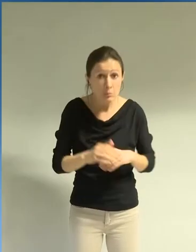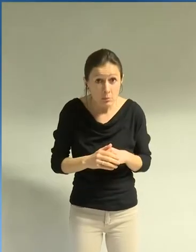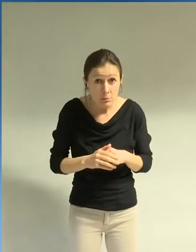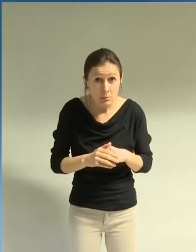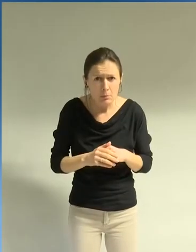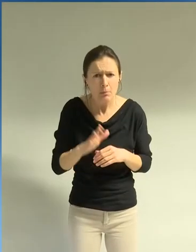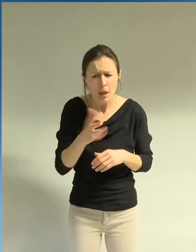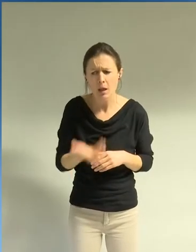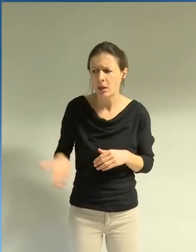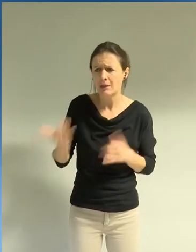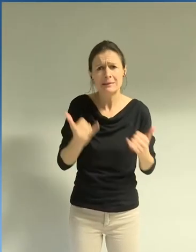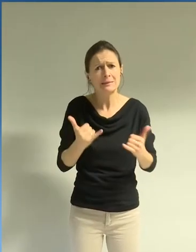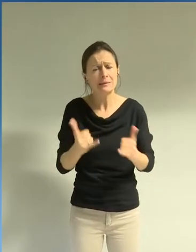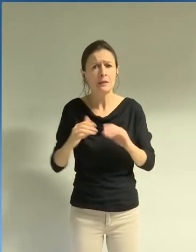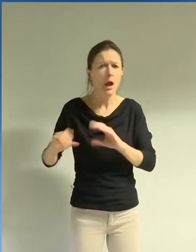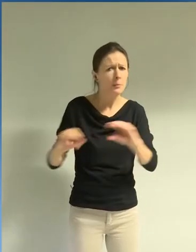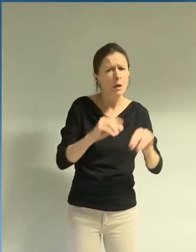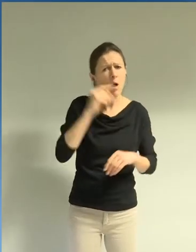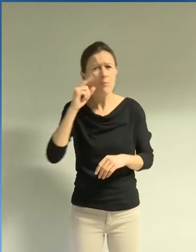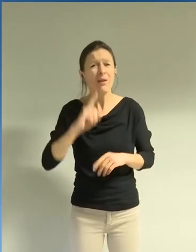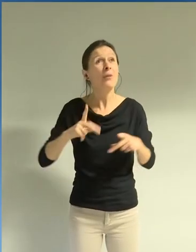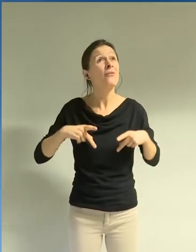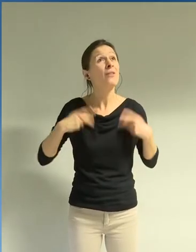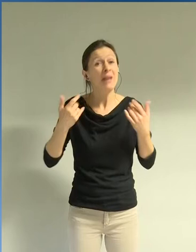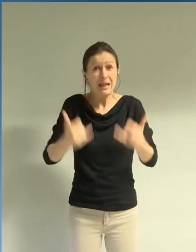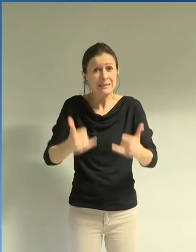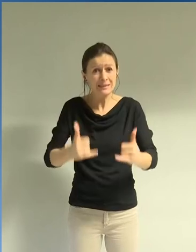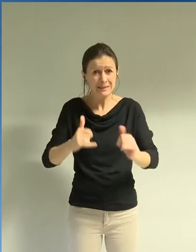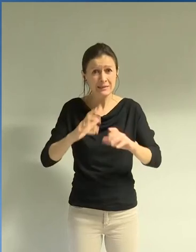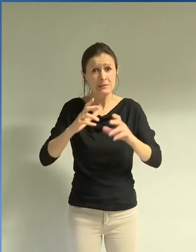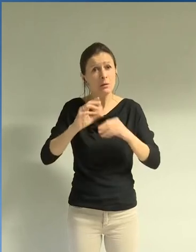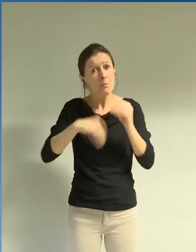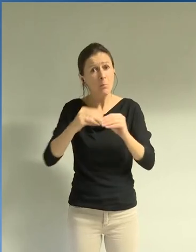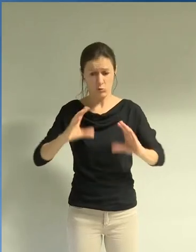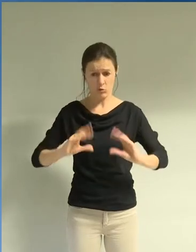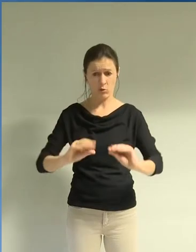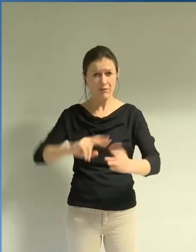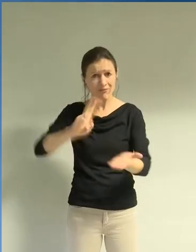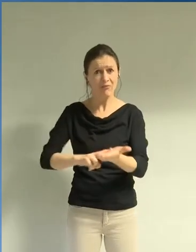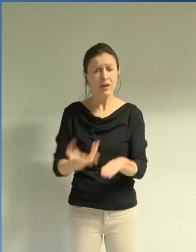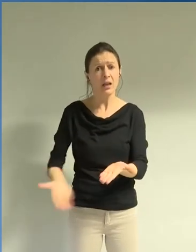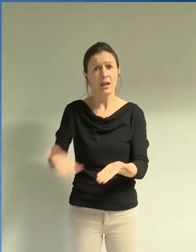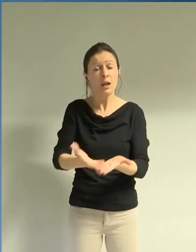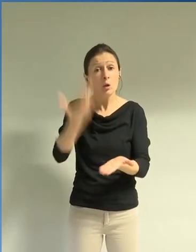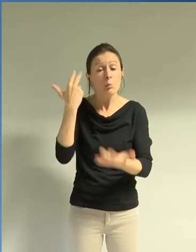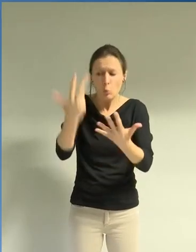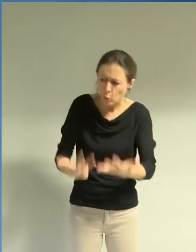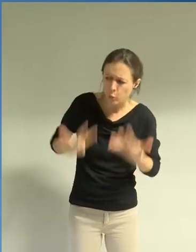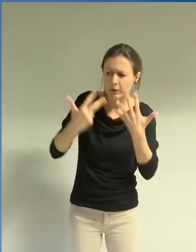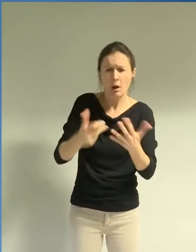notre ville et connaissent eux la vraie réalité de votre bilan de vos huit années 2000 deux mandats à la tête de